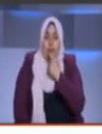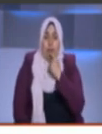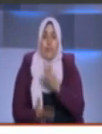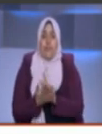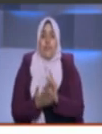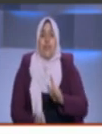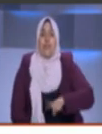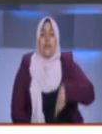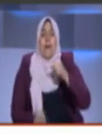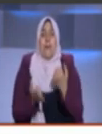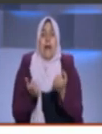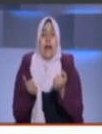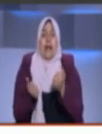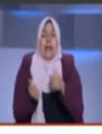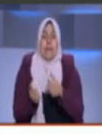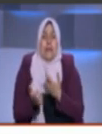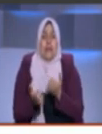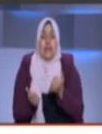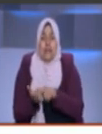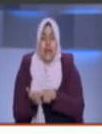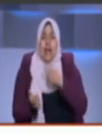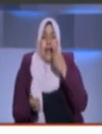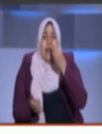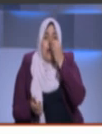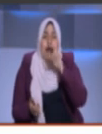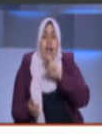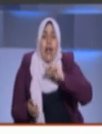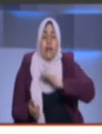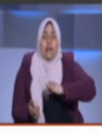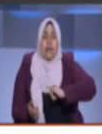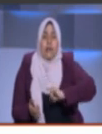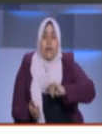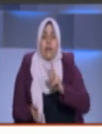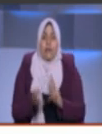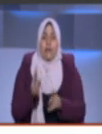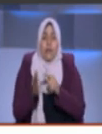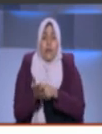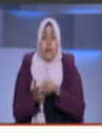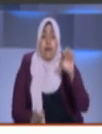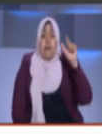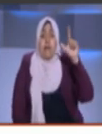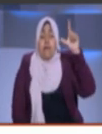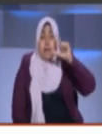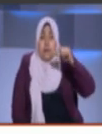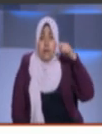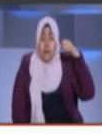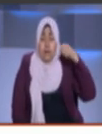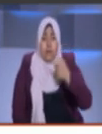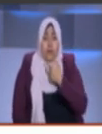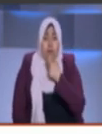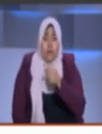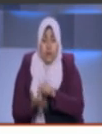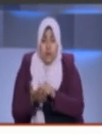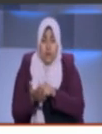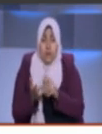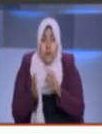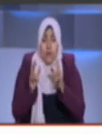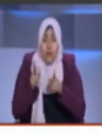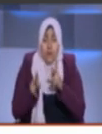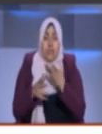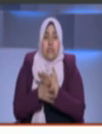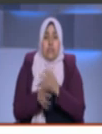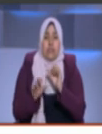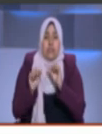الأربعاء عامة هو يوم المساءلة لرئيس الوزراء البريطاني. ولكن في ظل غياب بوريس جونسون سيقف